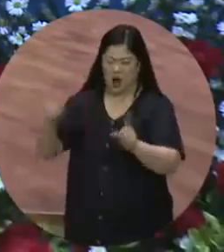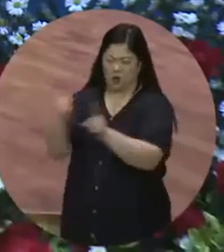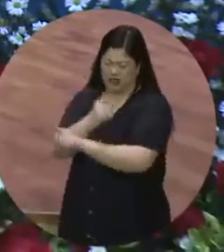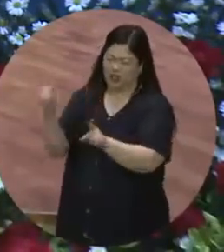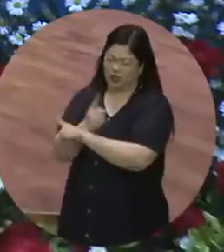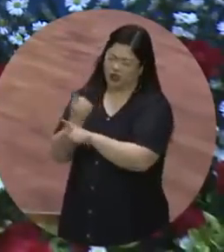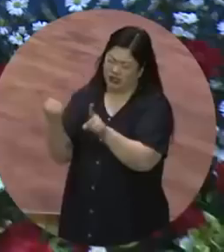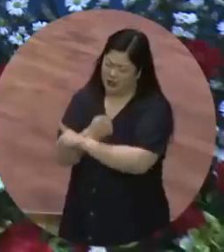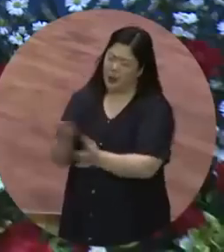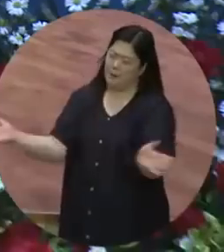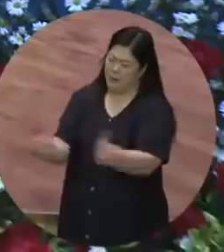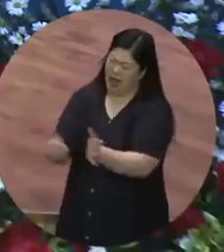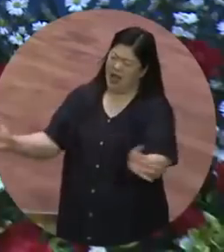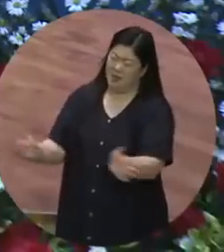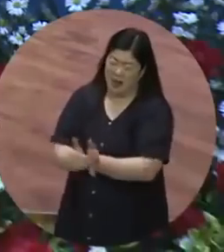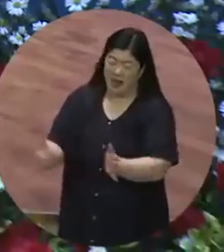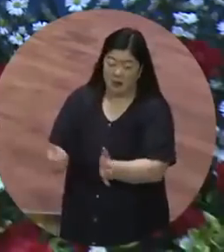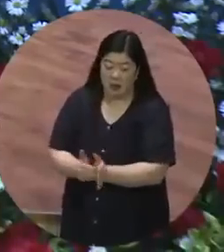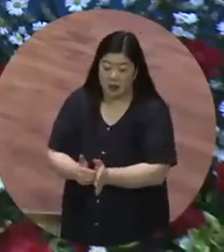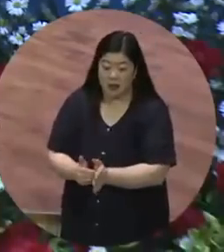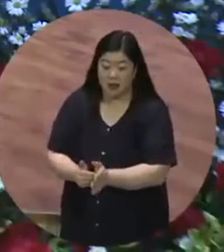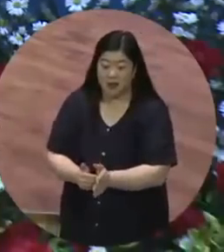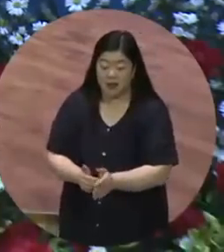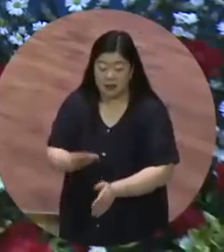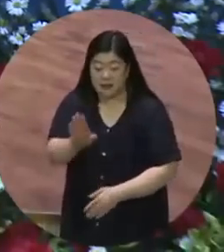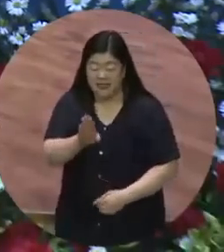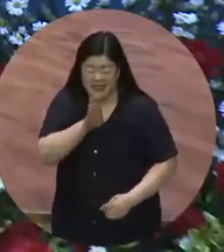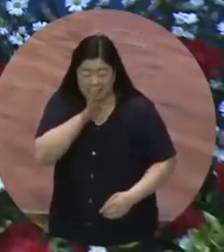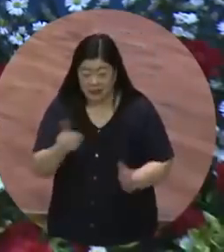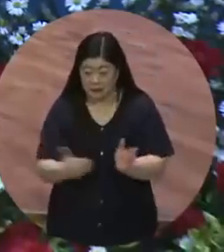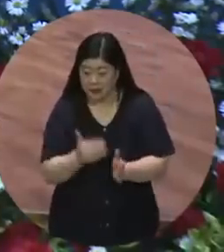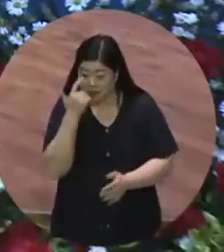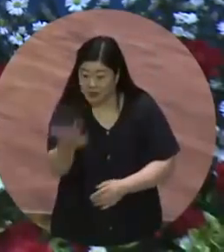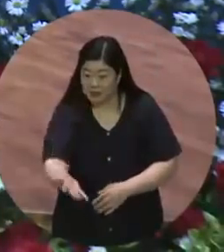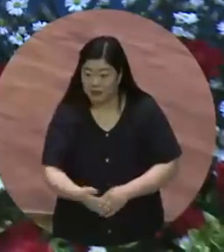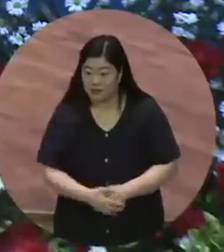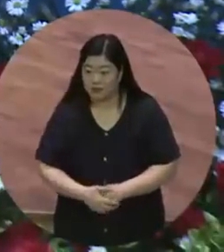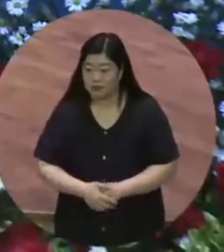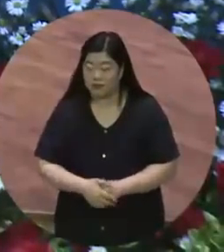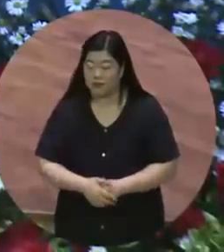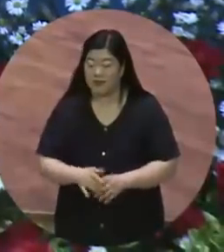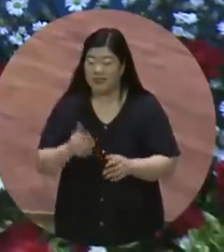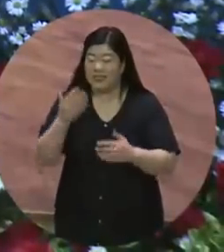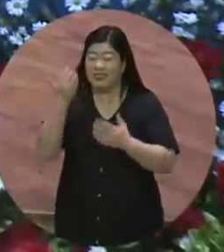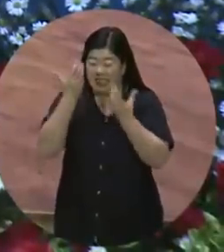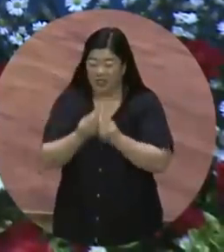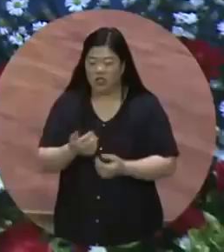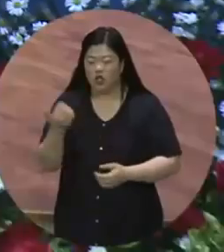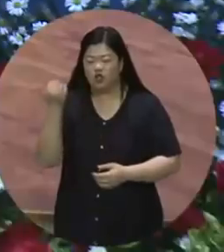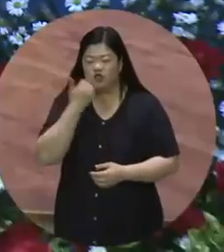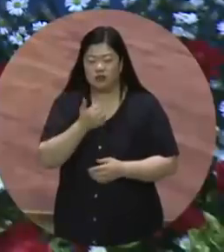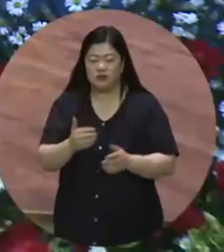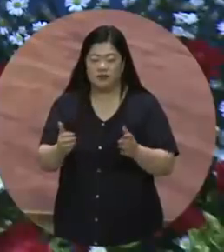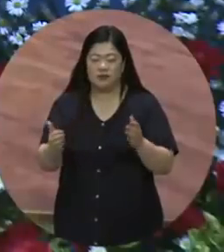나와요. 수시로 나와. 기분 나쁘면 나오고, 자존심 상하면 나오고, 손해보면 나오고, 열받으면 나오고.